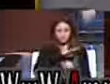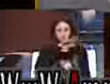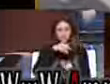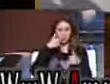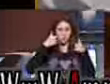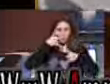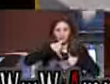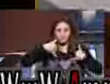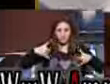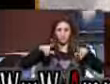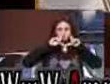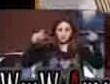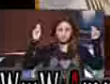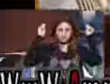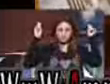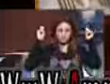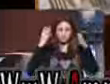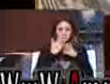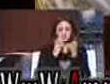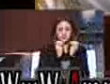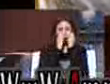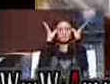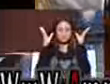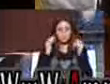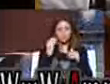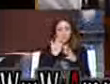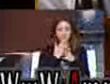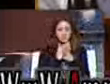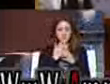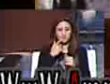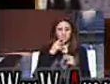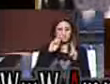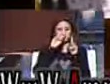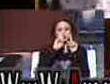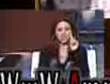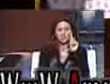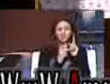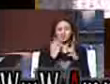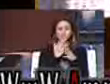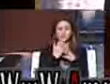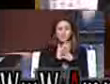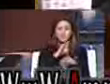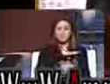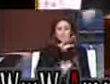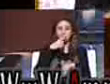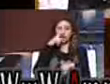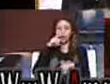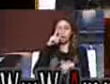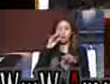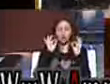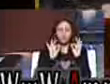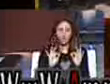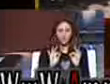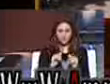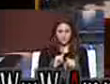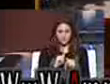احتجاجية صامتة صباح اليوم أمام دار الضيافة بمدينة نصر تحت عنوان وقفة الكرامة، اعتراضا